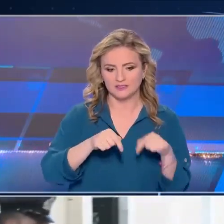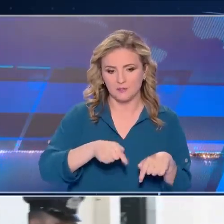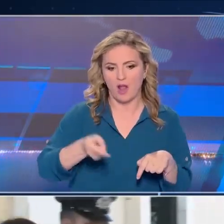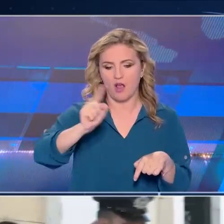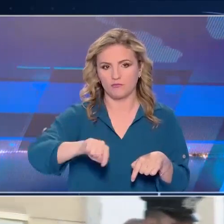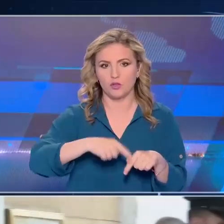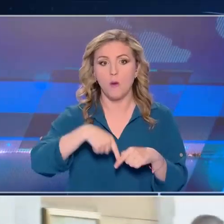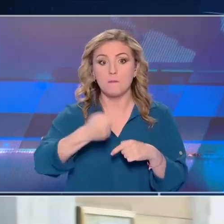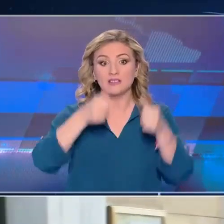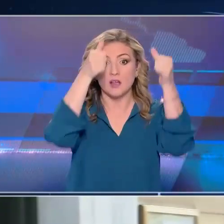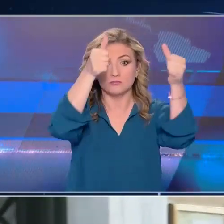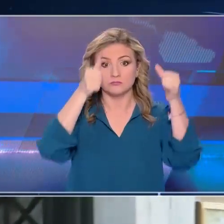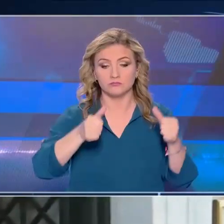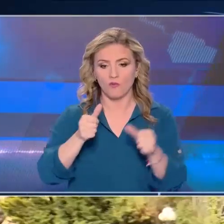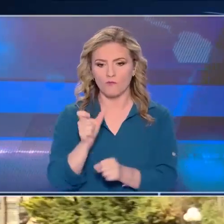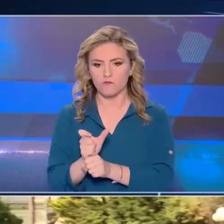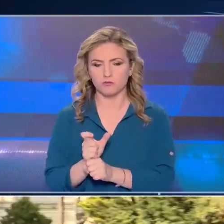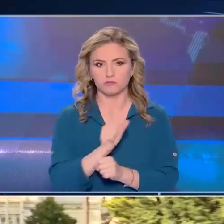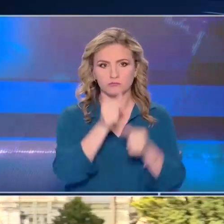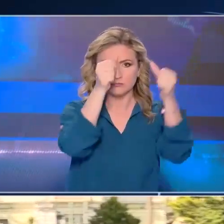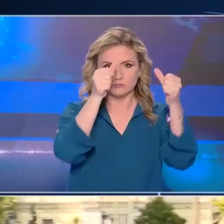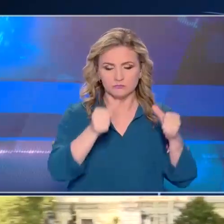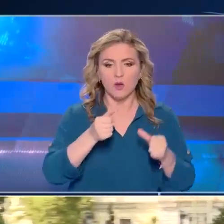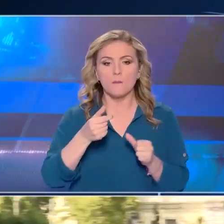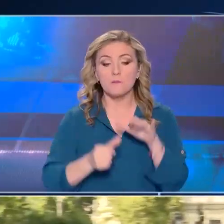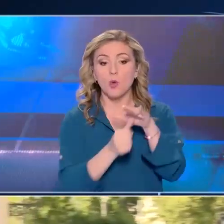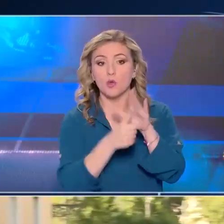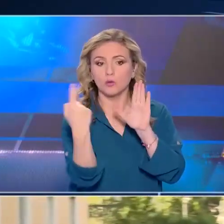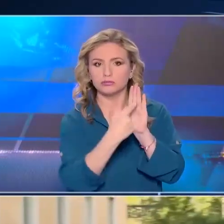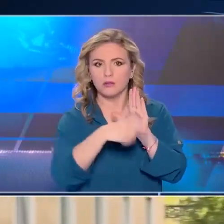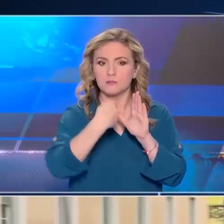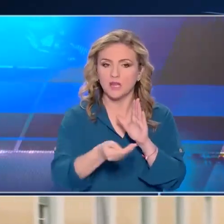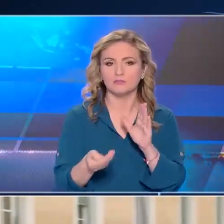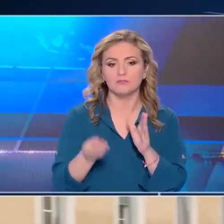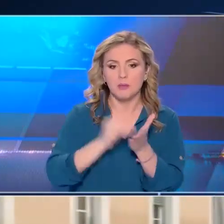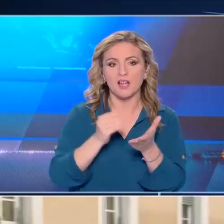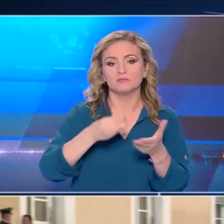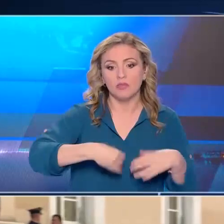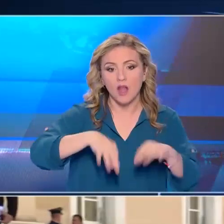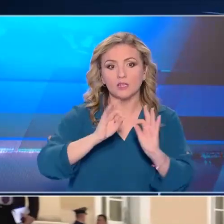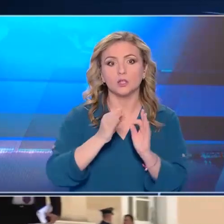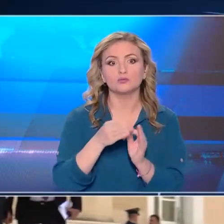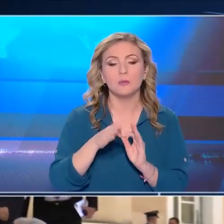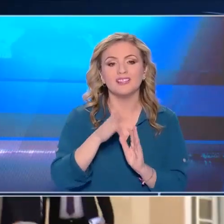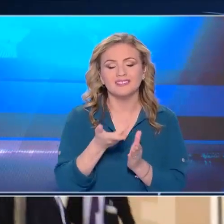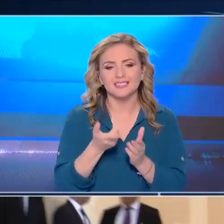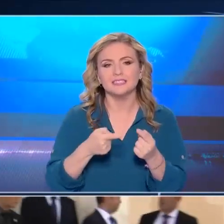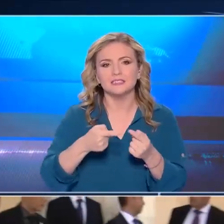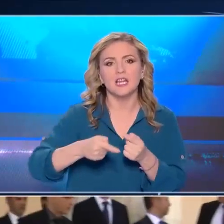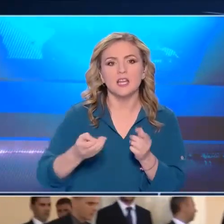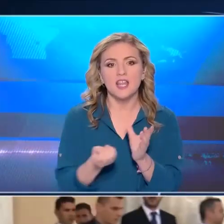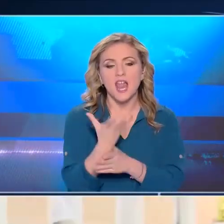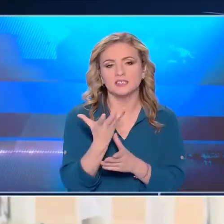να θυροκολλήσει το προεδρικό διάταγμα για να πάμε στις επόμενες εκλογές της ενισχυμένης αναλογικής που θα γίνουν